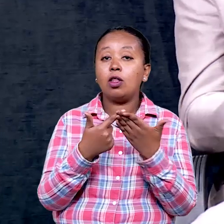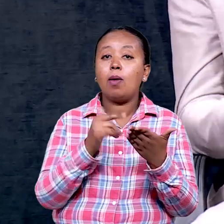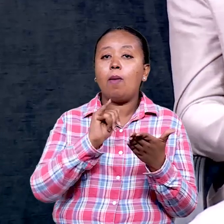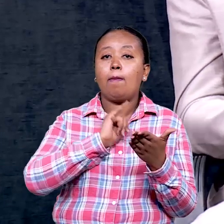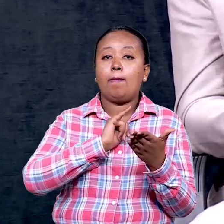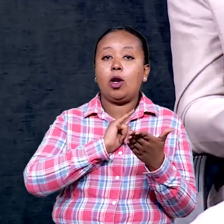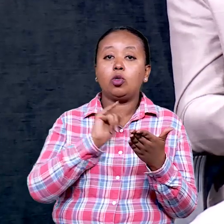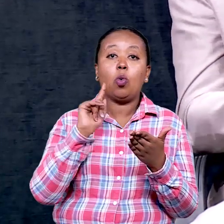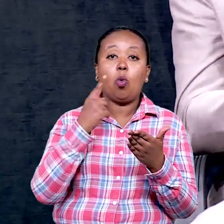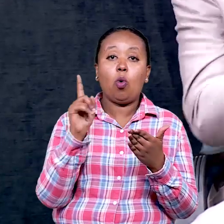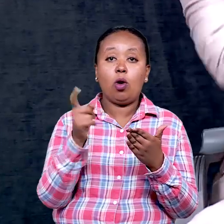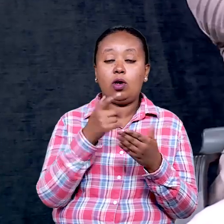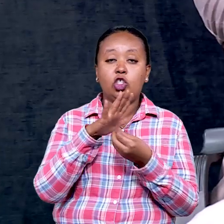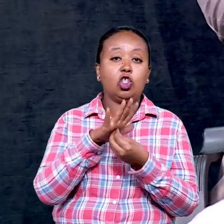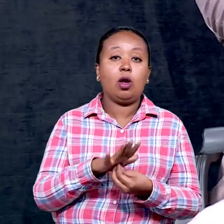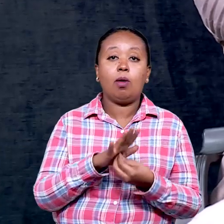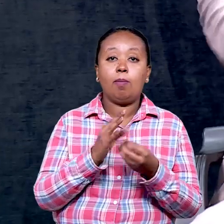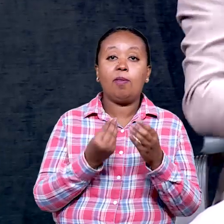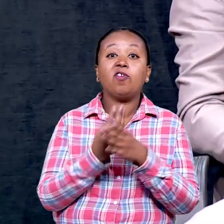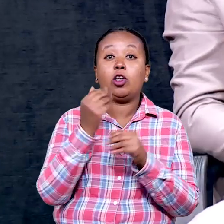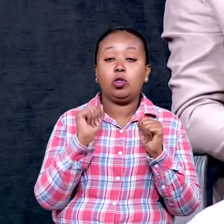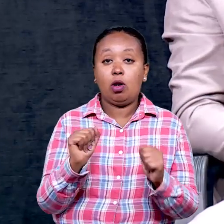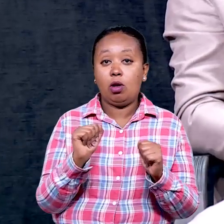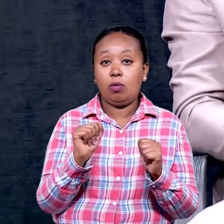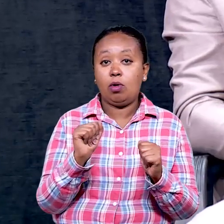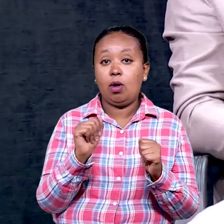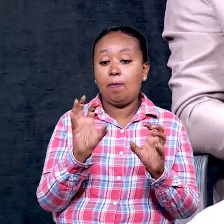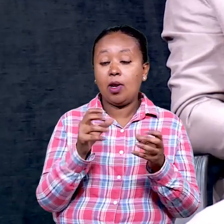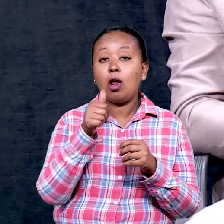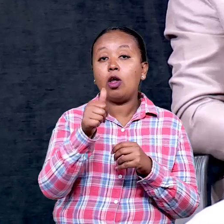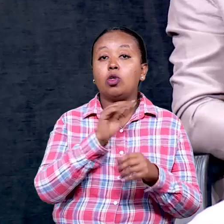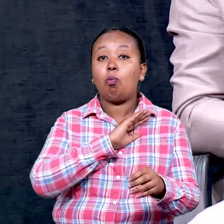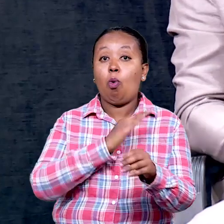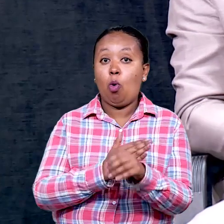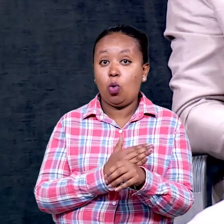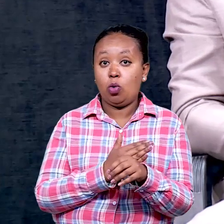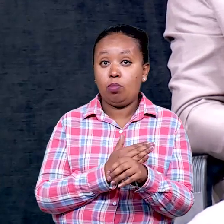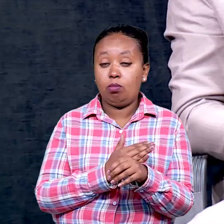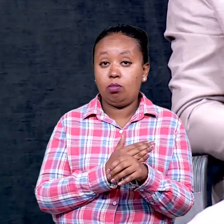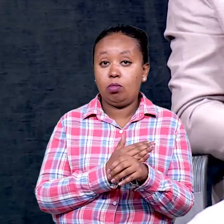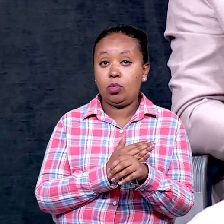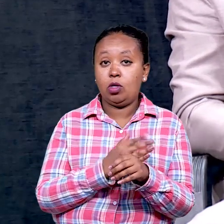ስለዚህ በራሱ እንኳን ሆኖ ጫና መፍጠር ይችላል እና ሶ ሚዲያ ራሱ ፓወሩንም